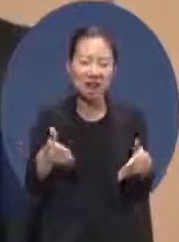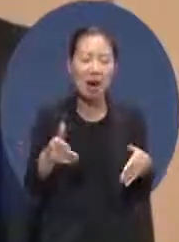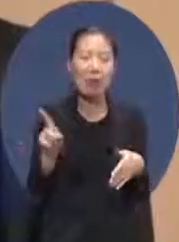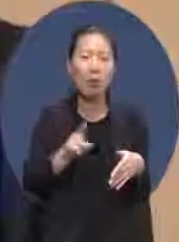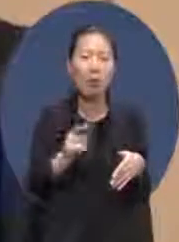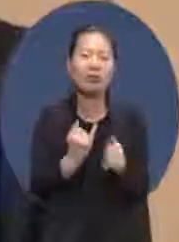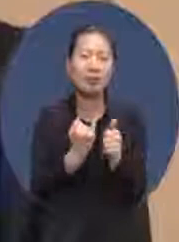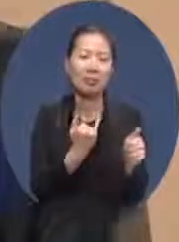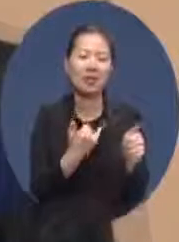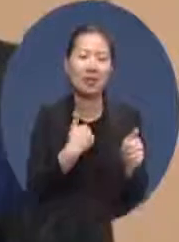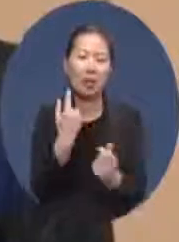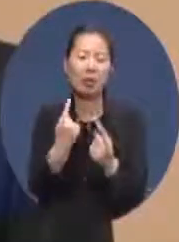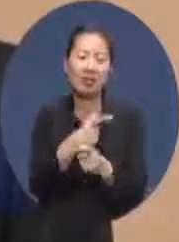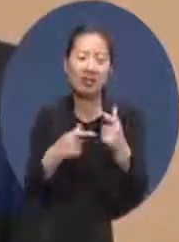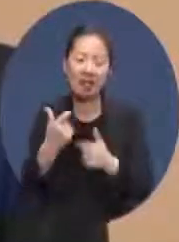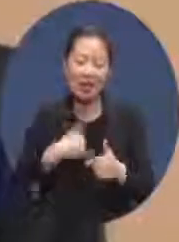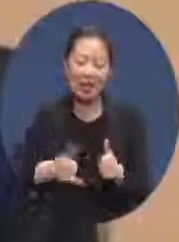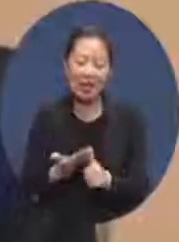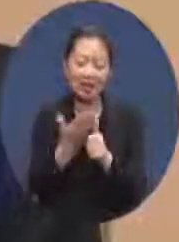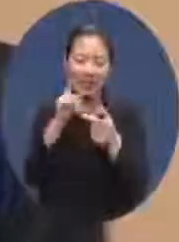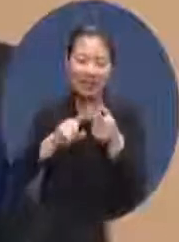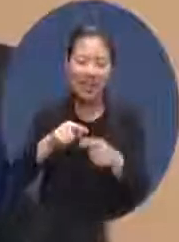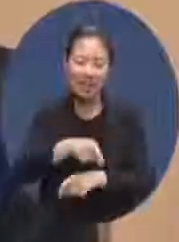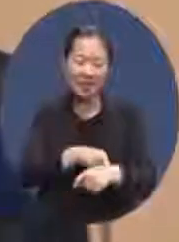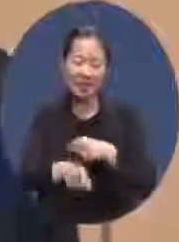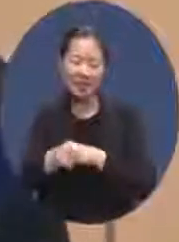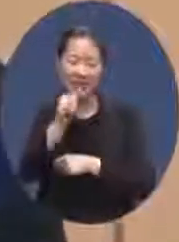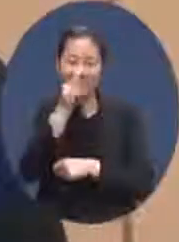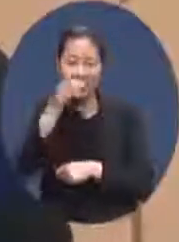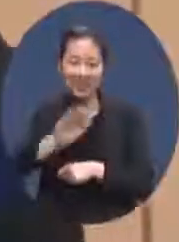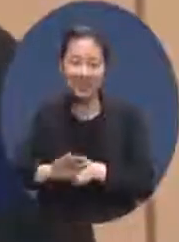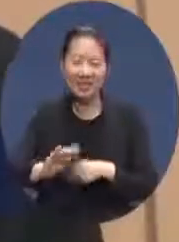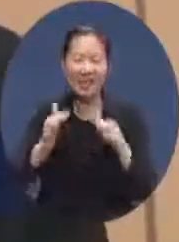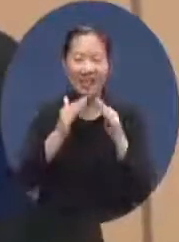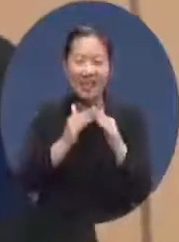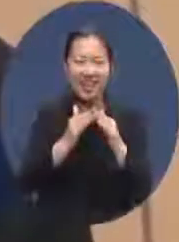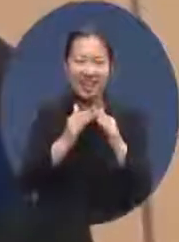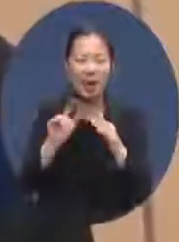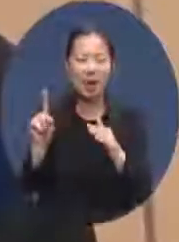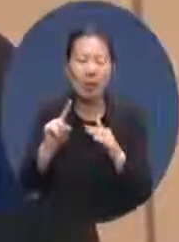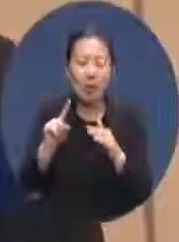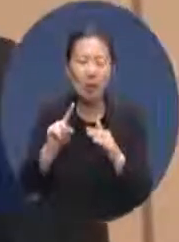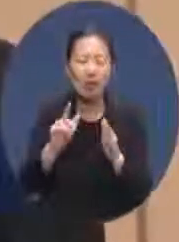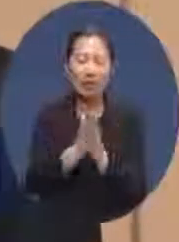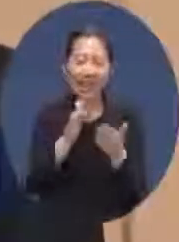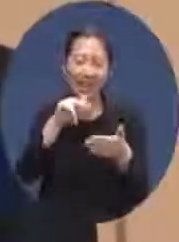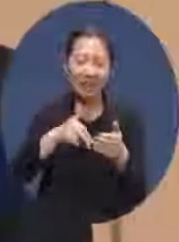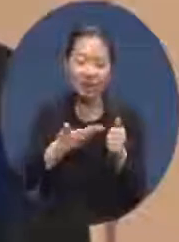더 적극적인 경우도 있어요. 그럼에도 불구하고 집에서 이렇게 디테일하게 막 책 읽어주고